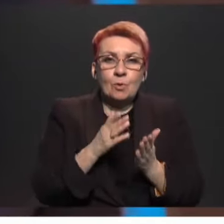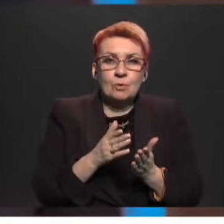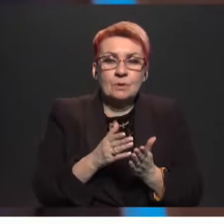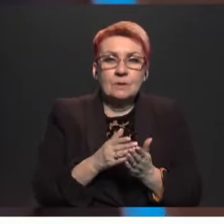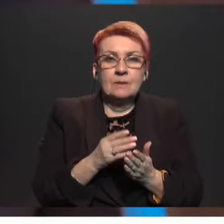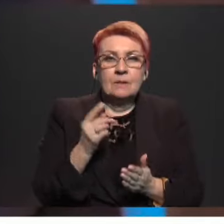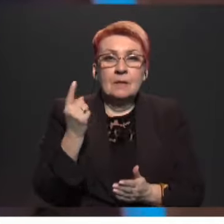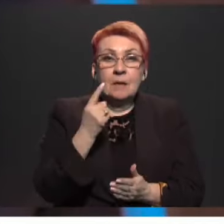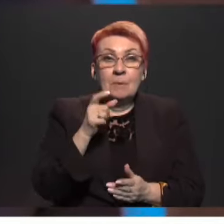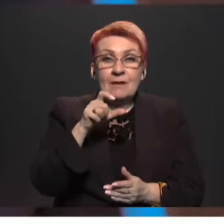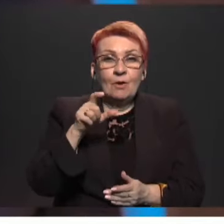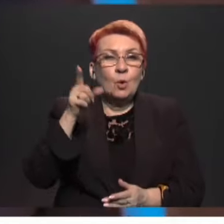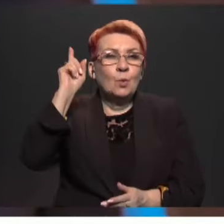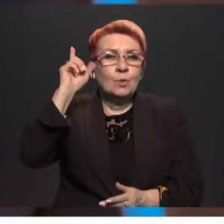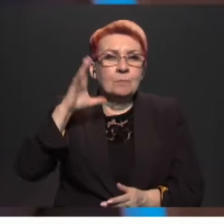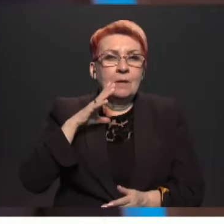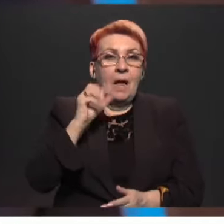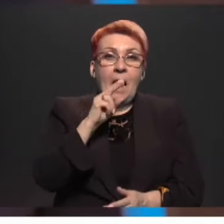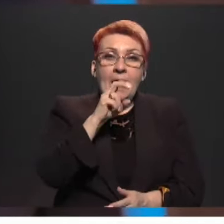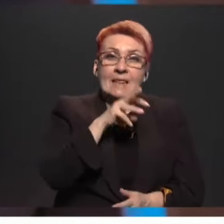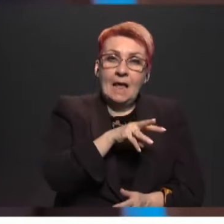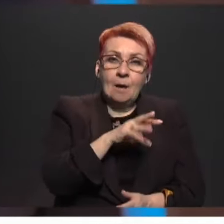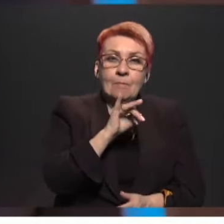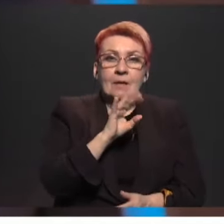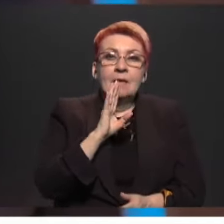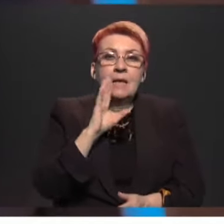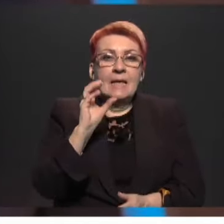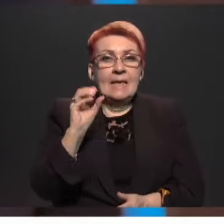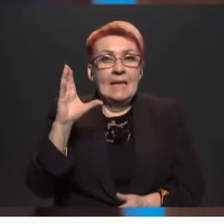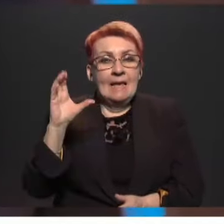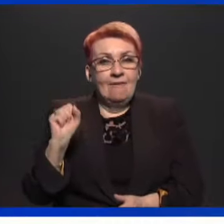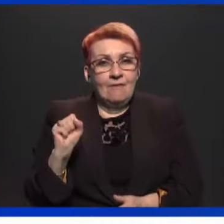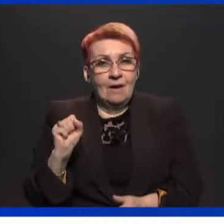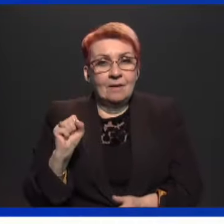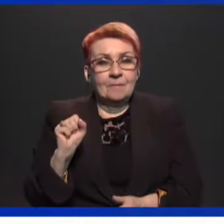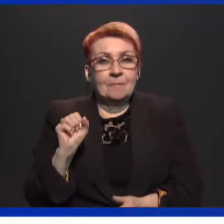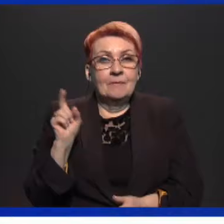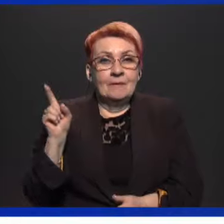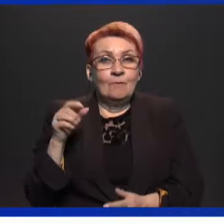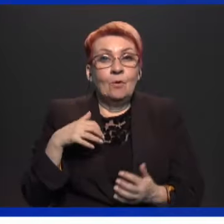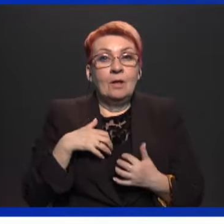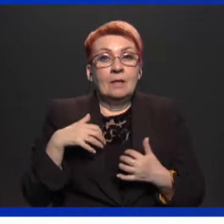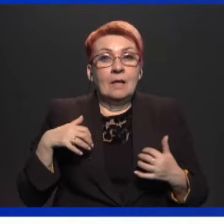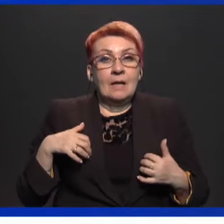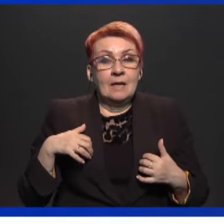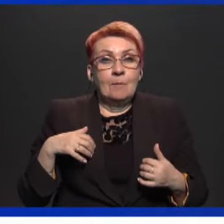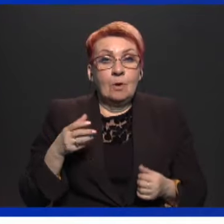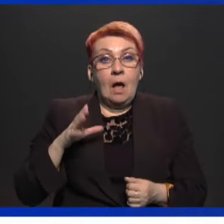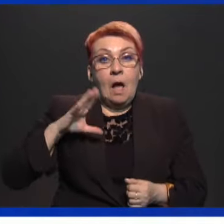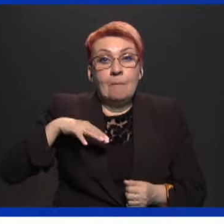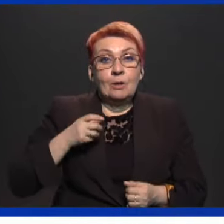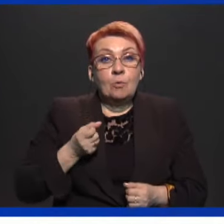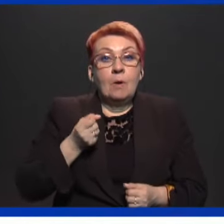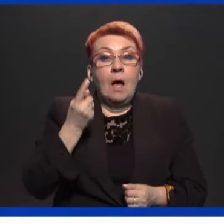люди были вот Адам и Ева. И так как Ева была из его ребра, то понятно, что они были одной расы. Откуда взялись люди потом